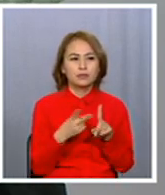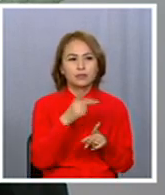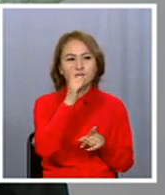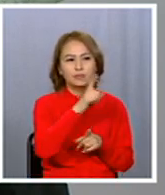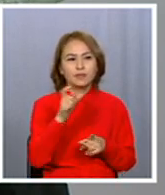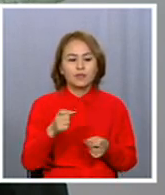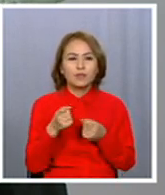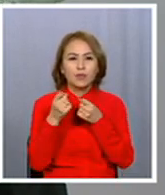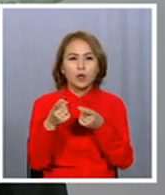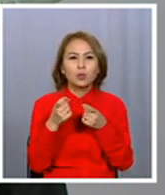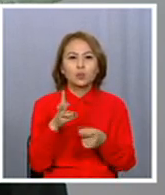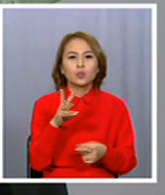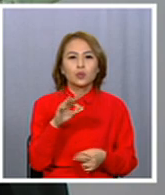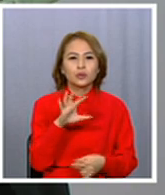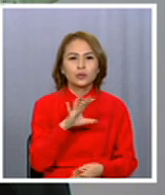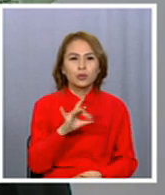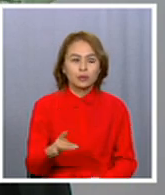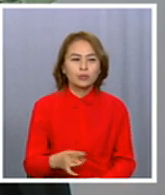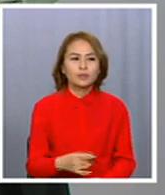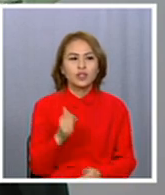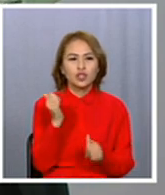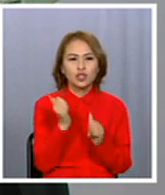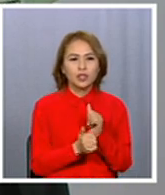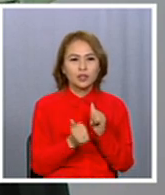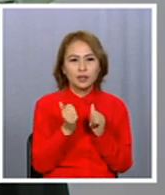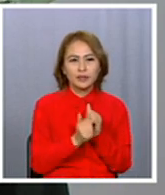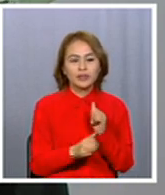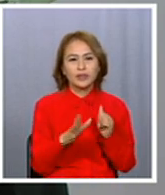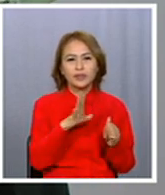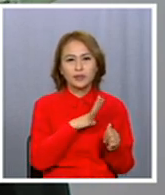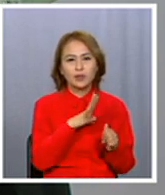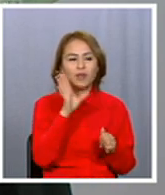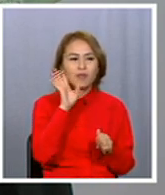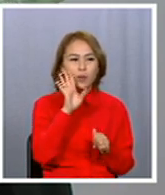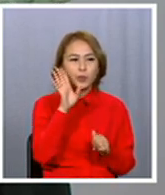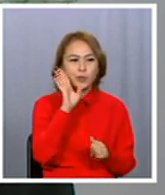люди выбрасывают мусор, чаще всего воду.